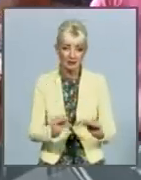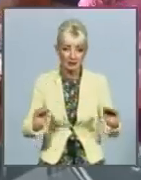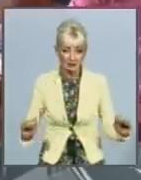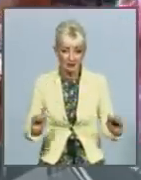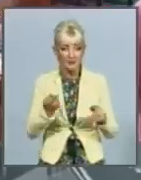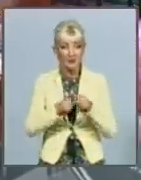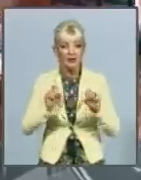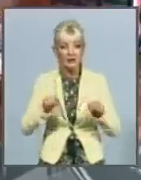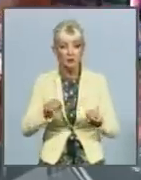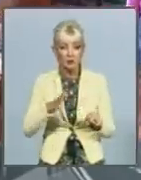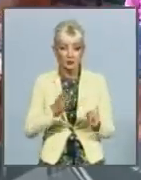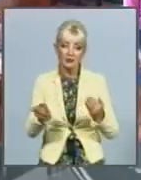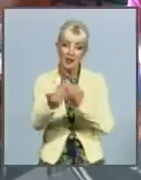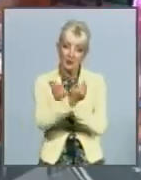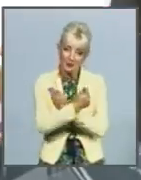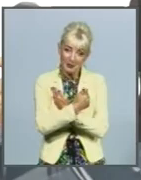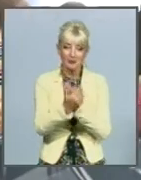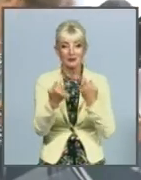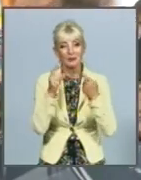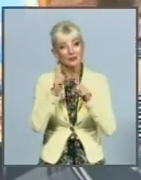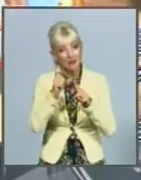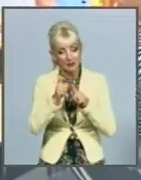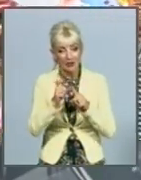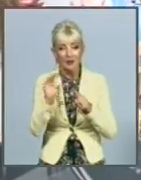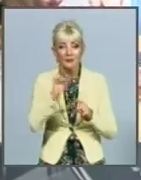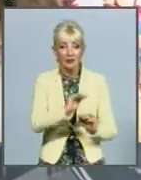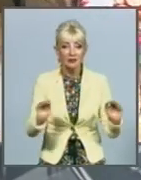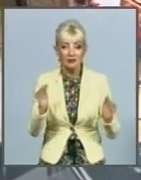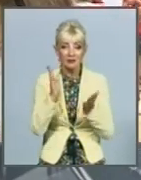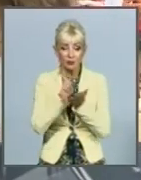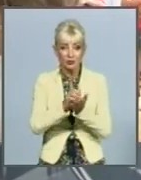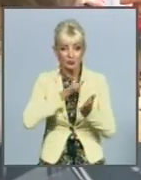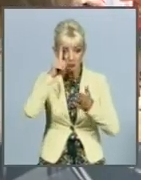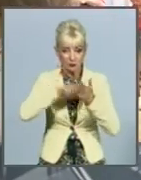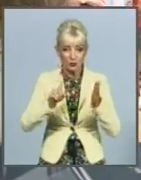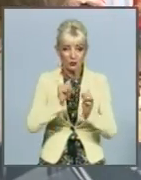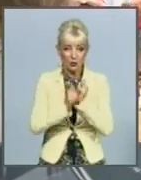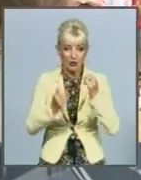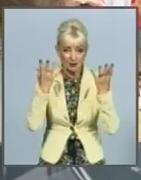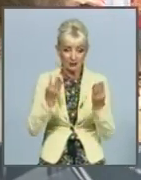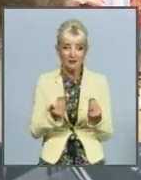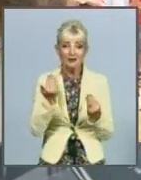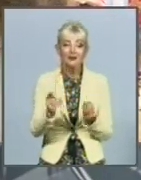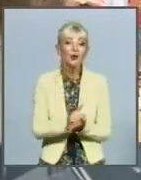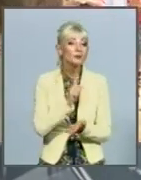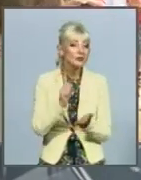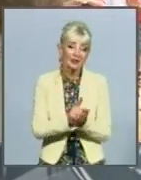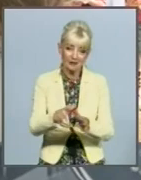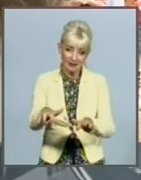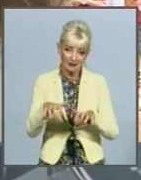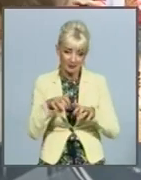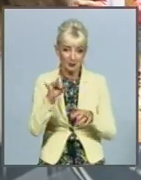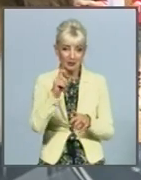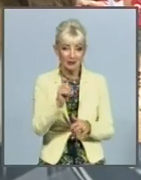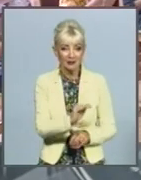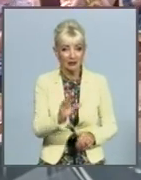Це можуть бути обійми, гасло тощо. Також діти мають бути впевнені, що кожного дня їх обов'язково забиратимуть із